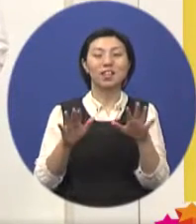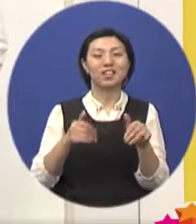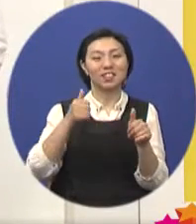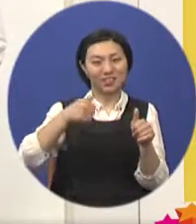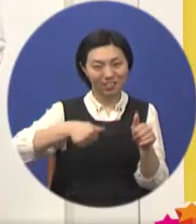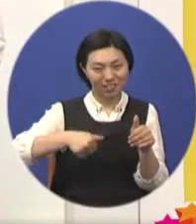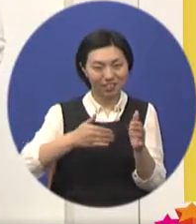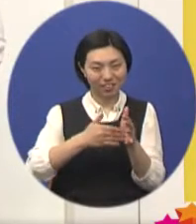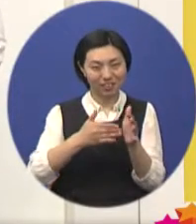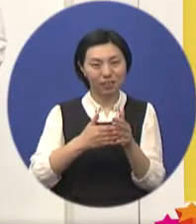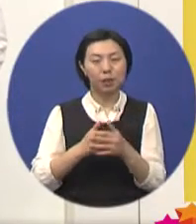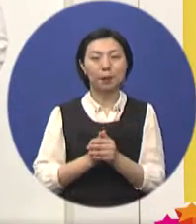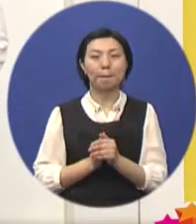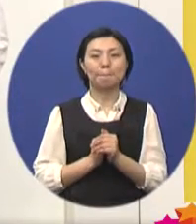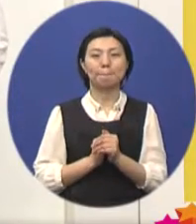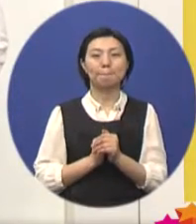네.